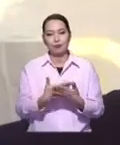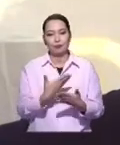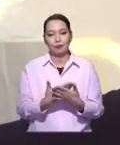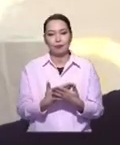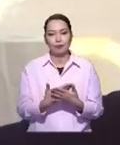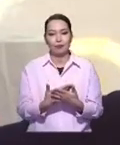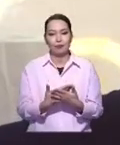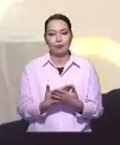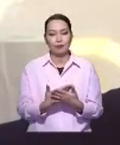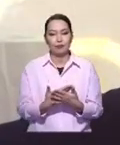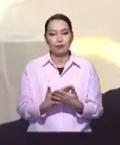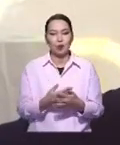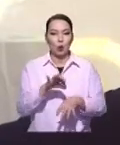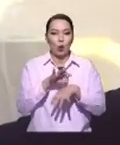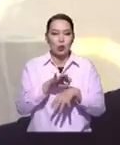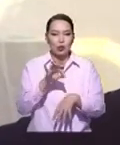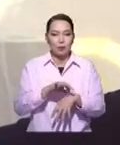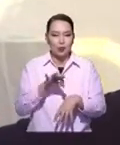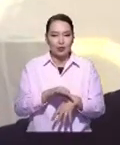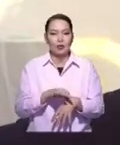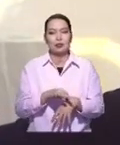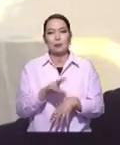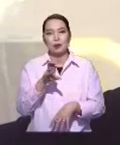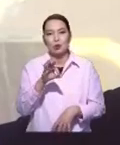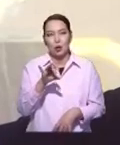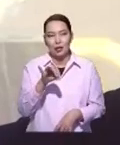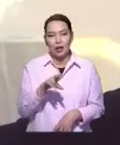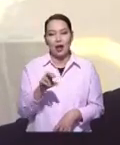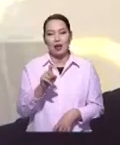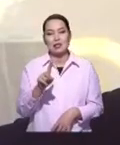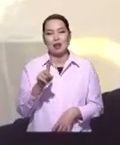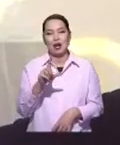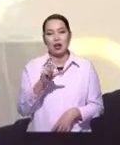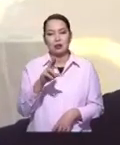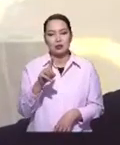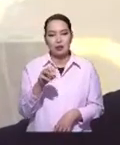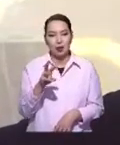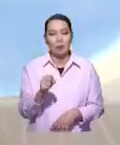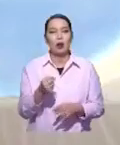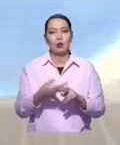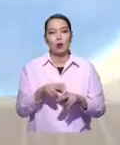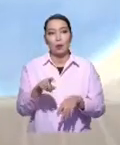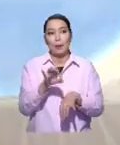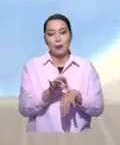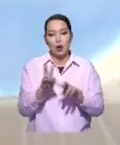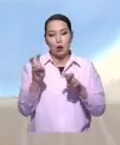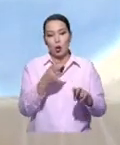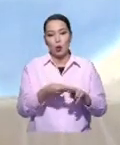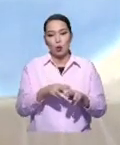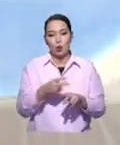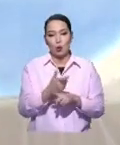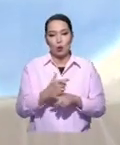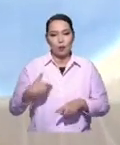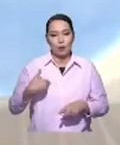также кожные заболевания, экзема, псориаз. Сонда ауруларға өте пайдалы. Тұз өзіміздің